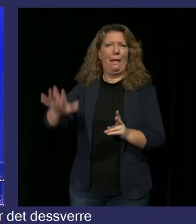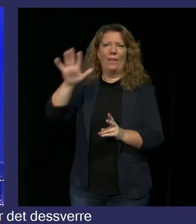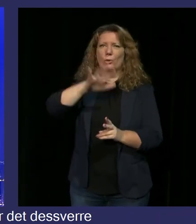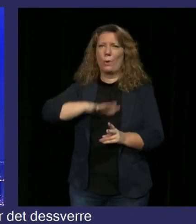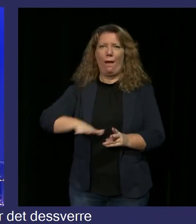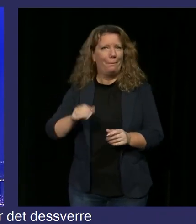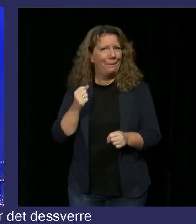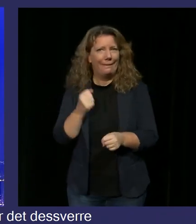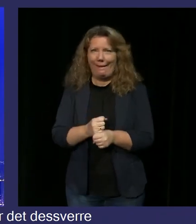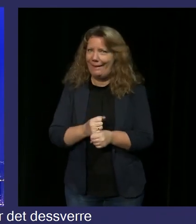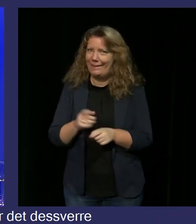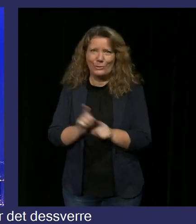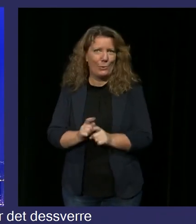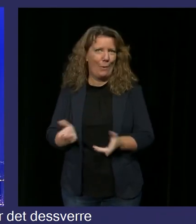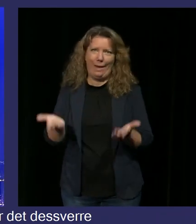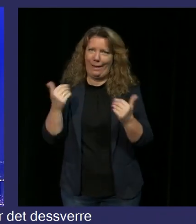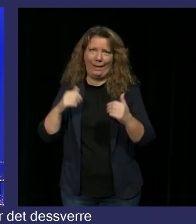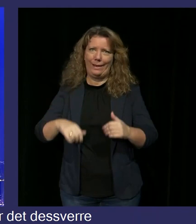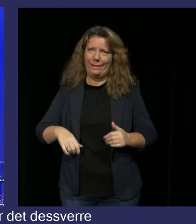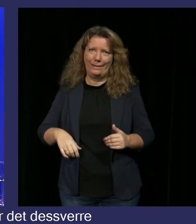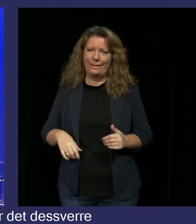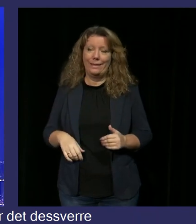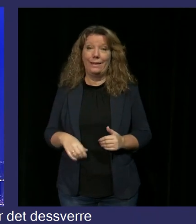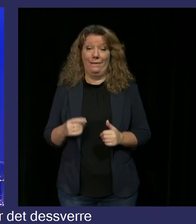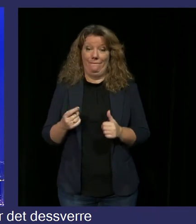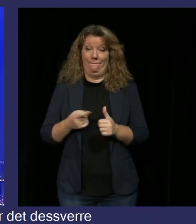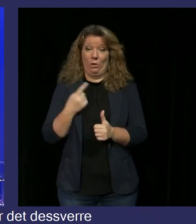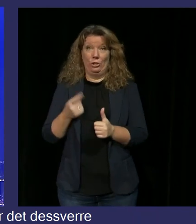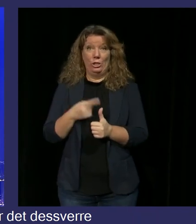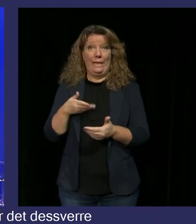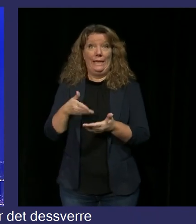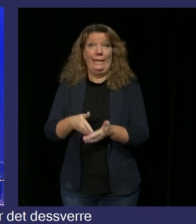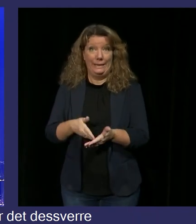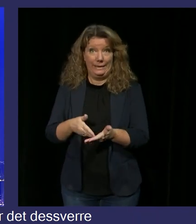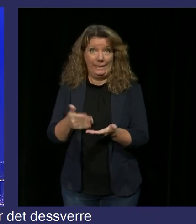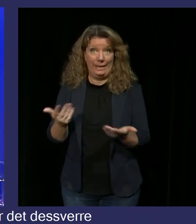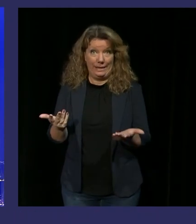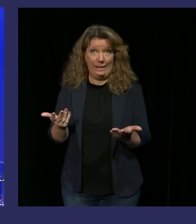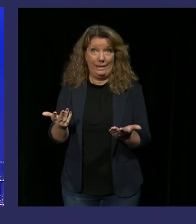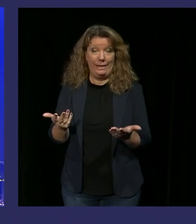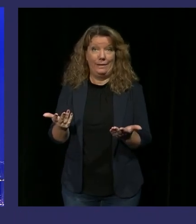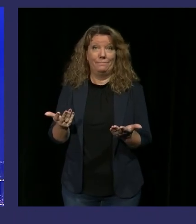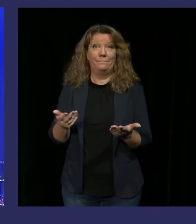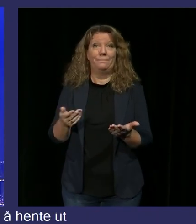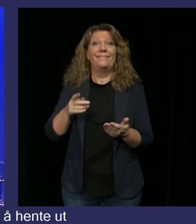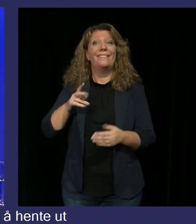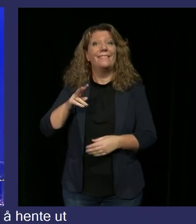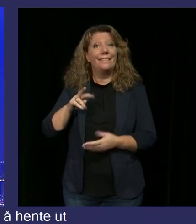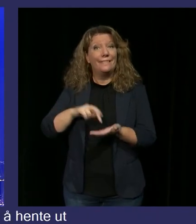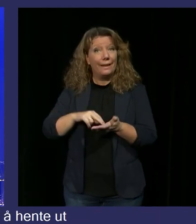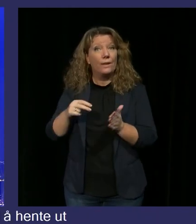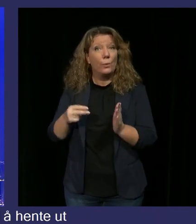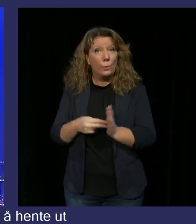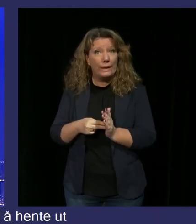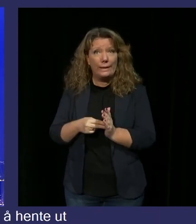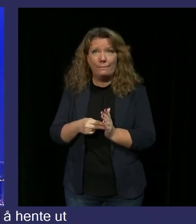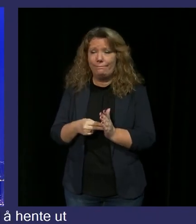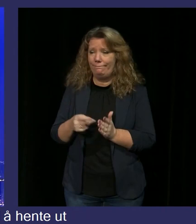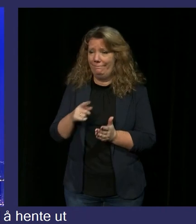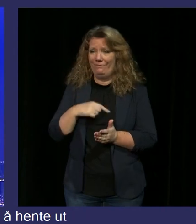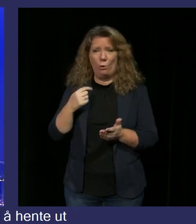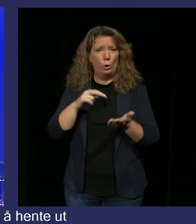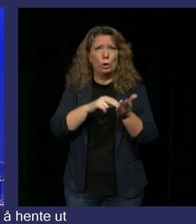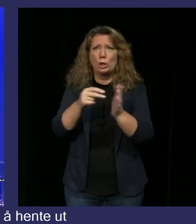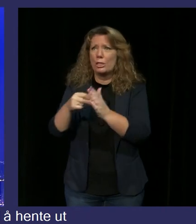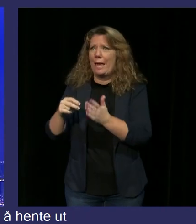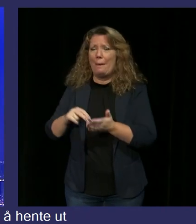ikke. Det første hinderet vi fikk, det er jo teknologi. Systemene våre er ikke